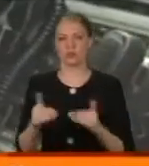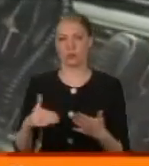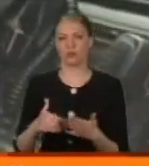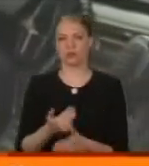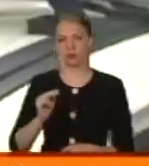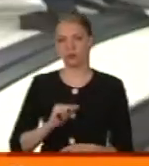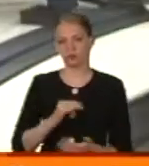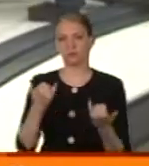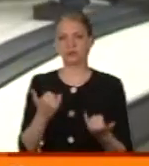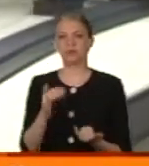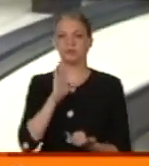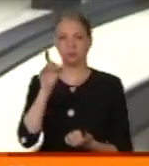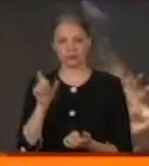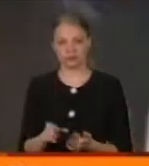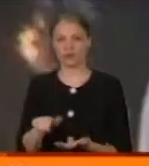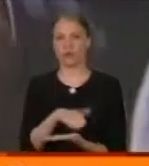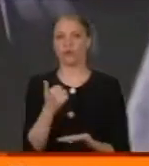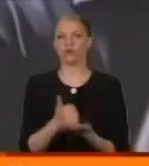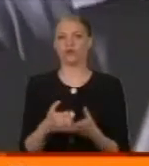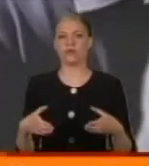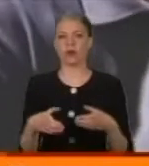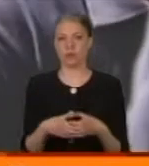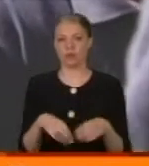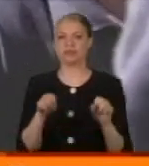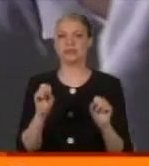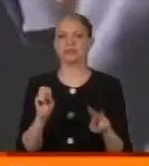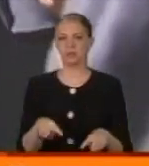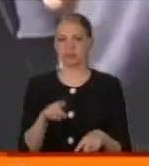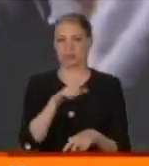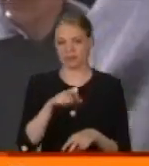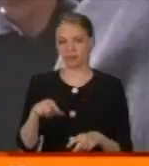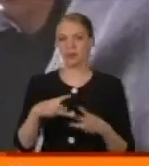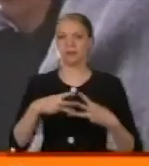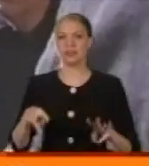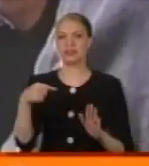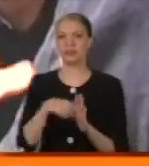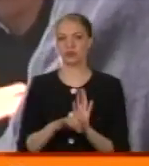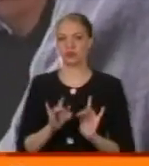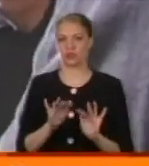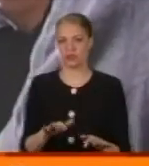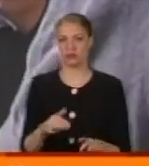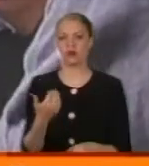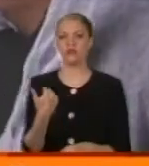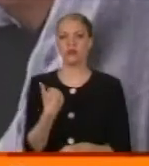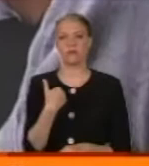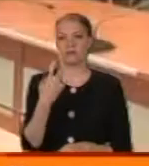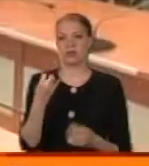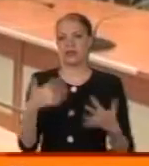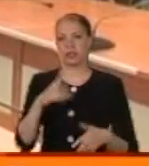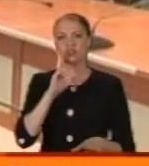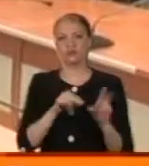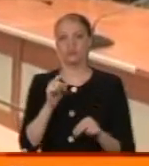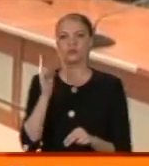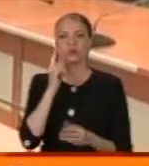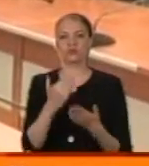нову роботу. Тепер Ека Згуладзе очолюватиме команду спеціальних радників міністра внутрішніх справ. Ми не втрачаємо надії